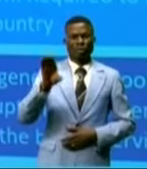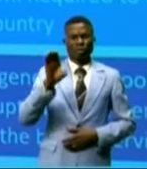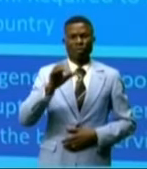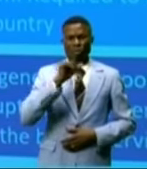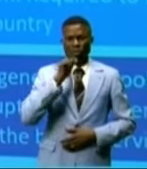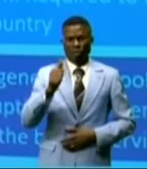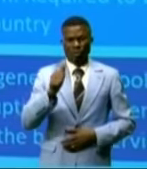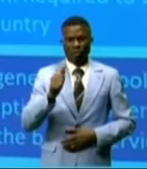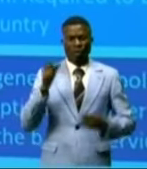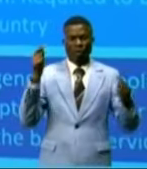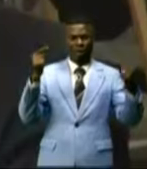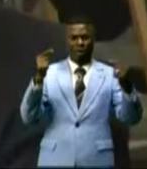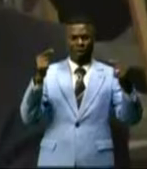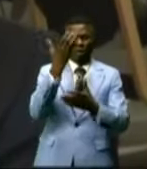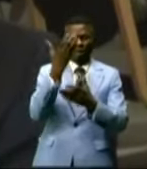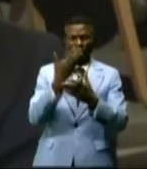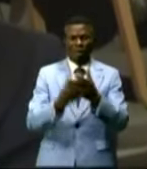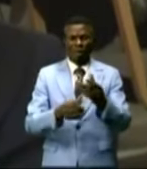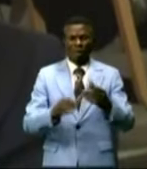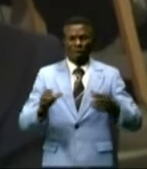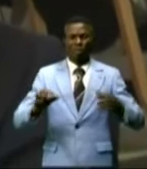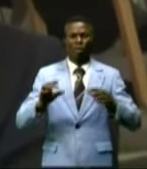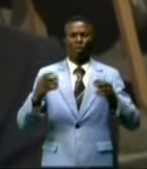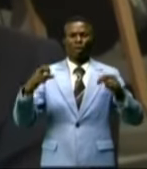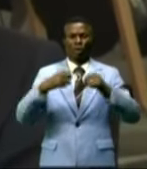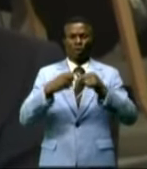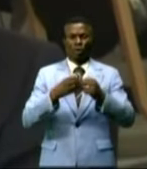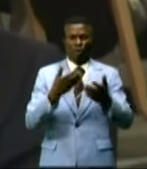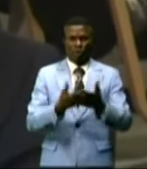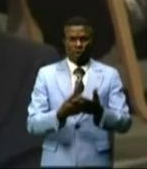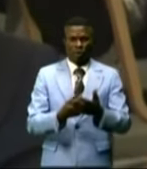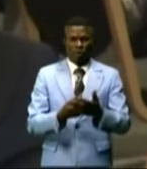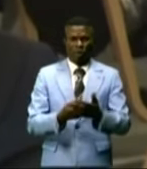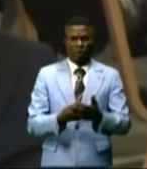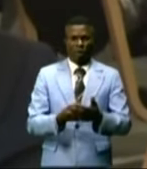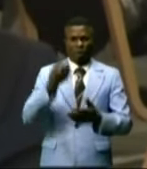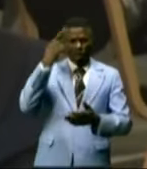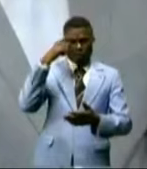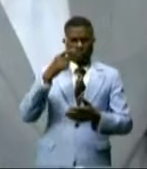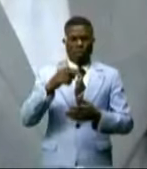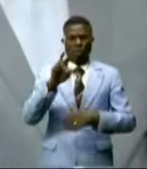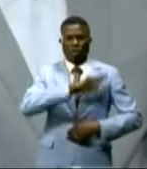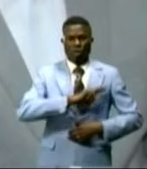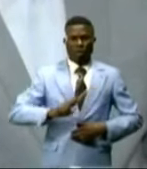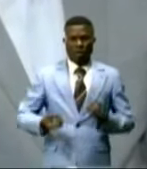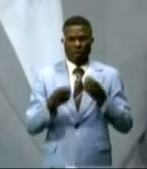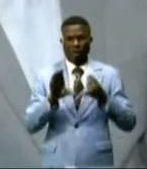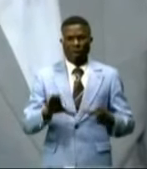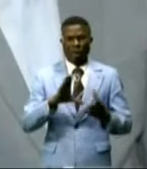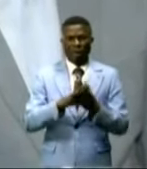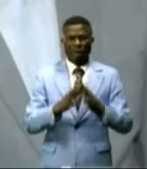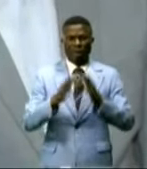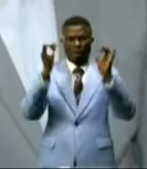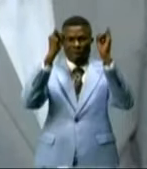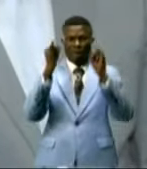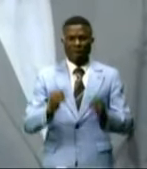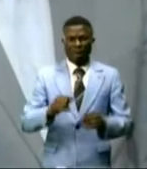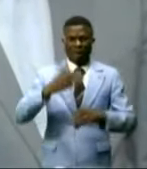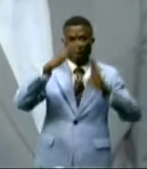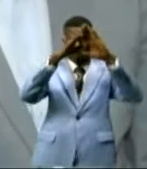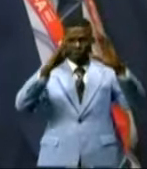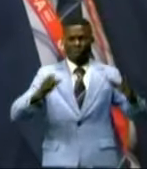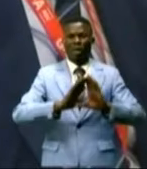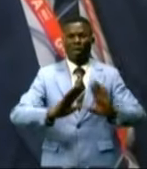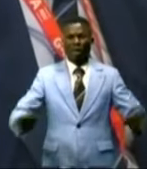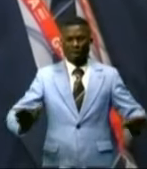été confronté au problème d'absence de connexion? Pour une RDC numérisée, il faut des infrastructures adéquates qui rassurent